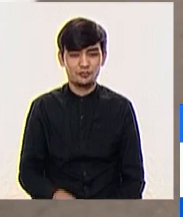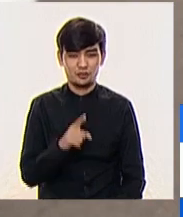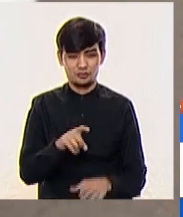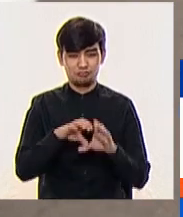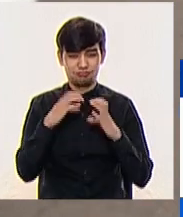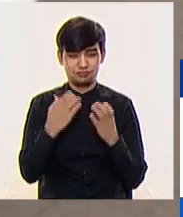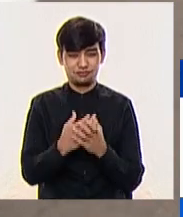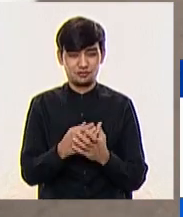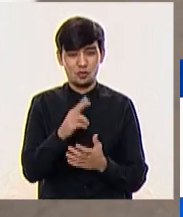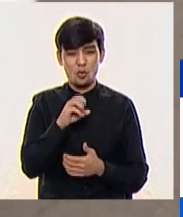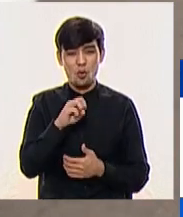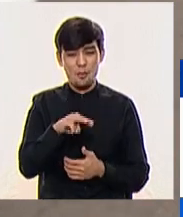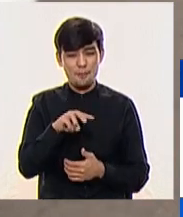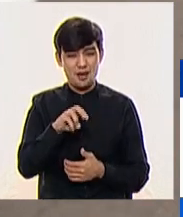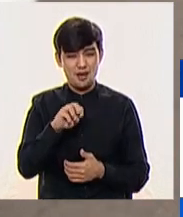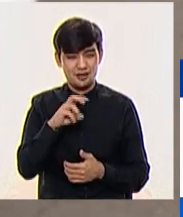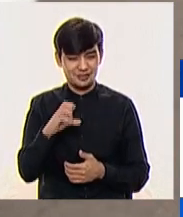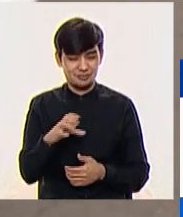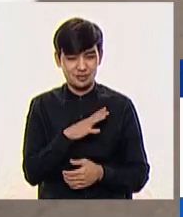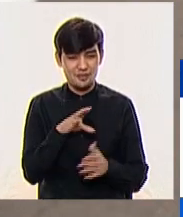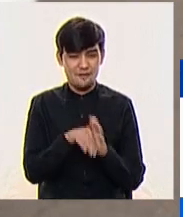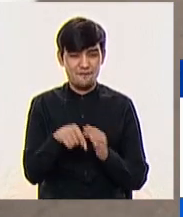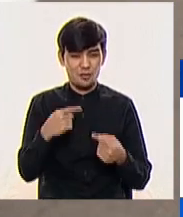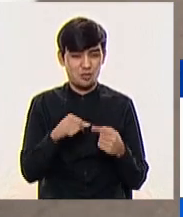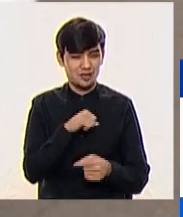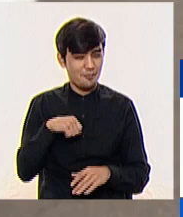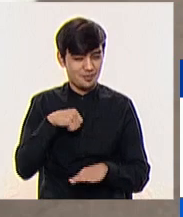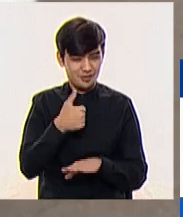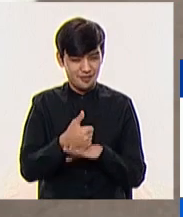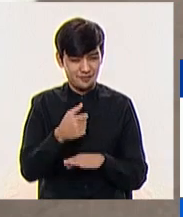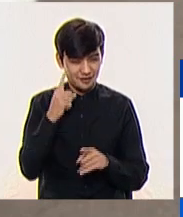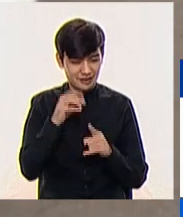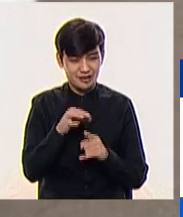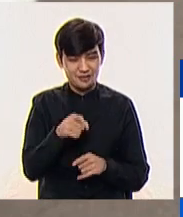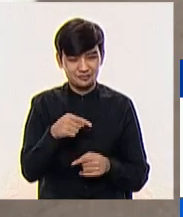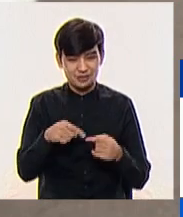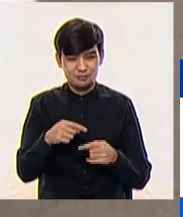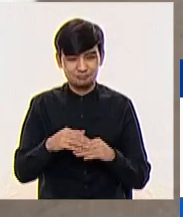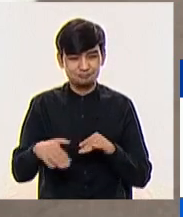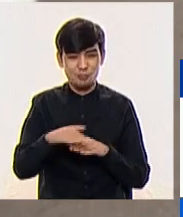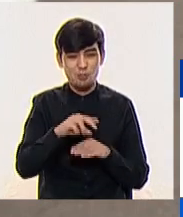в котором самую главную роль играет футбольное поле. И то,